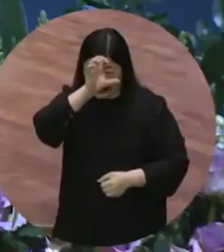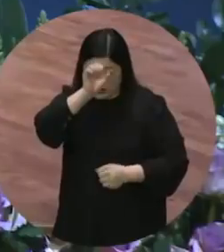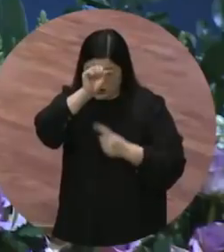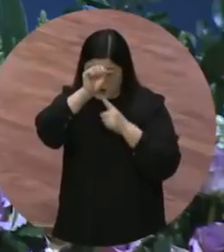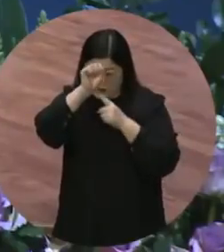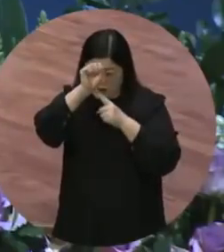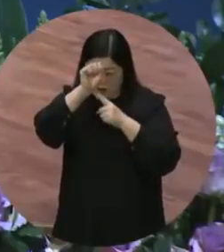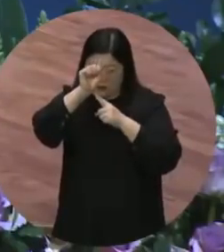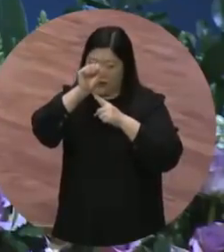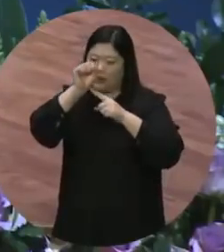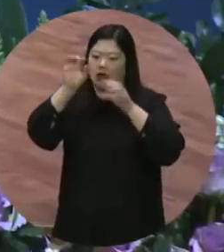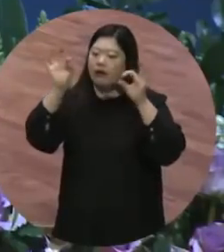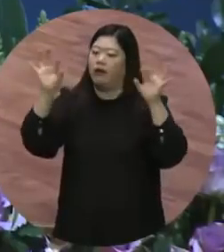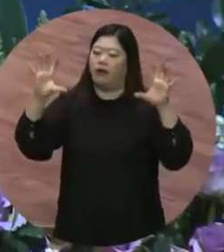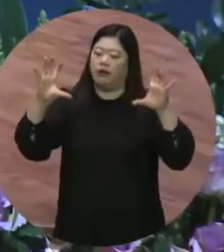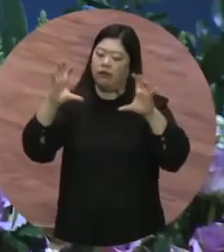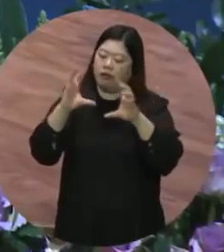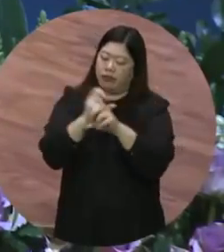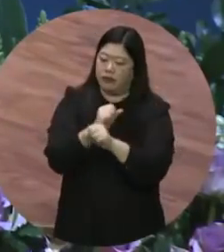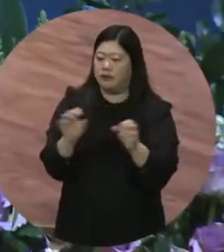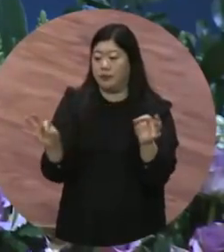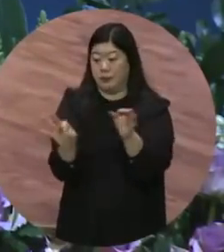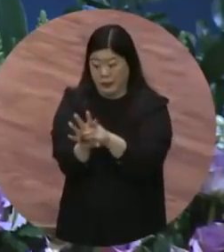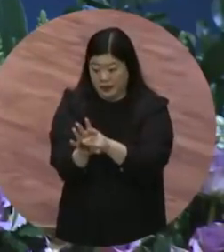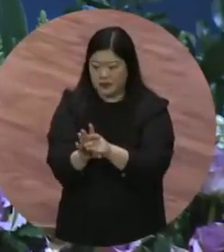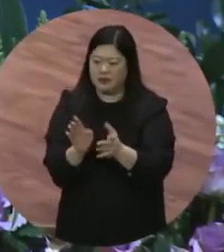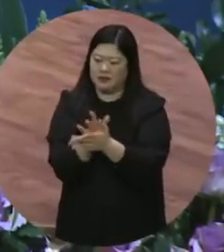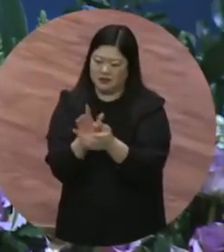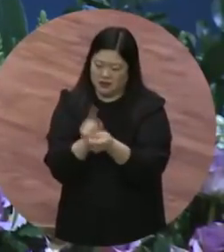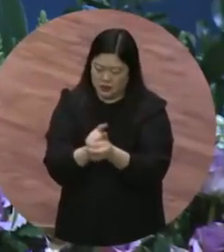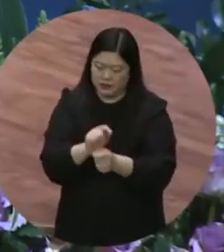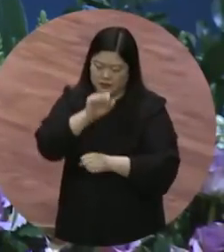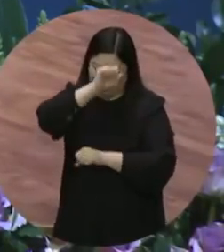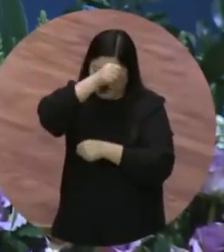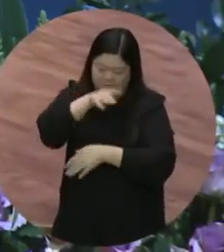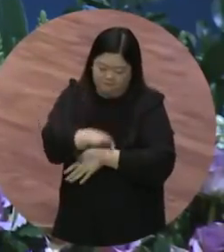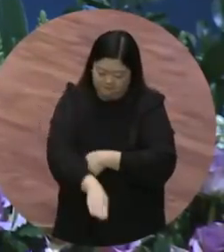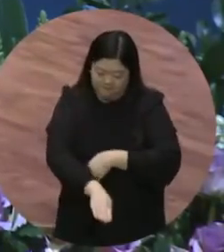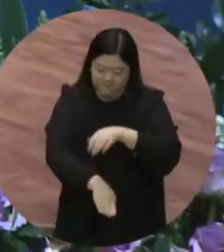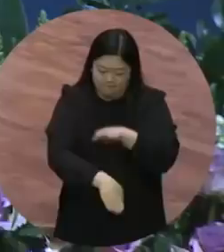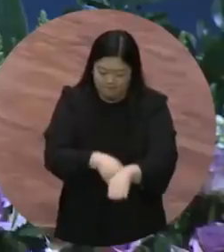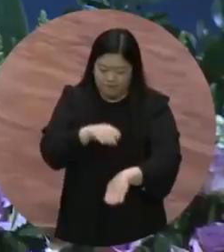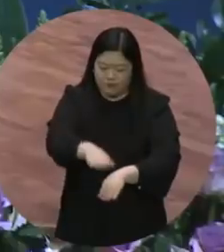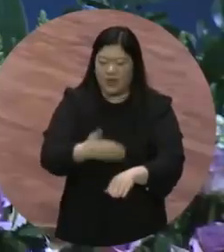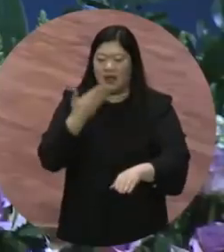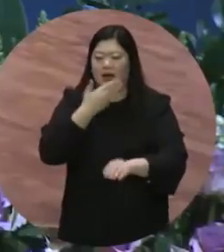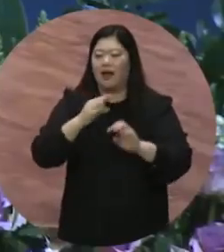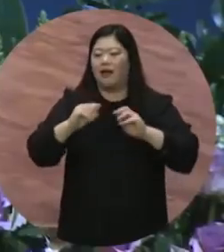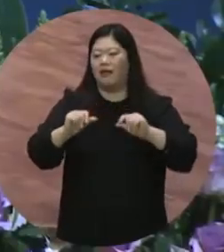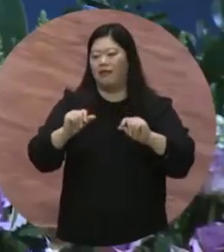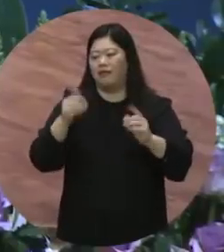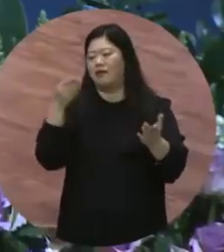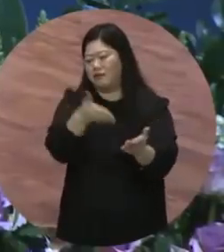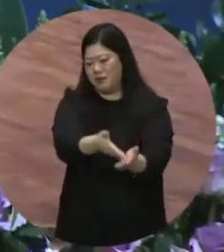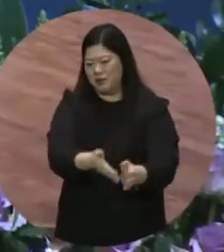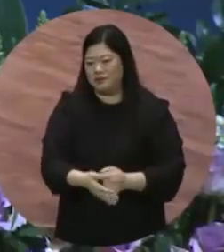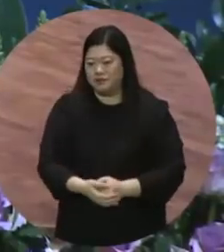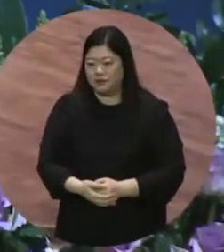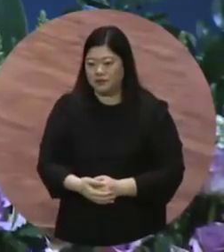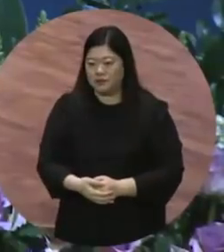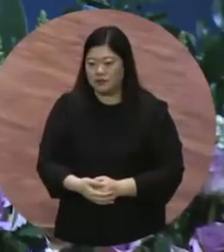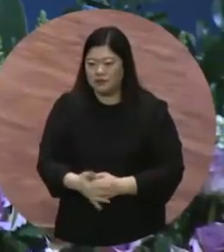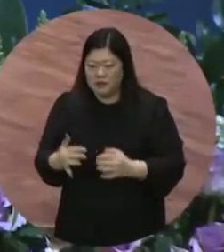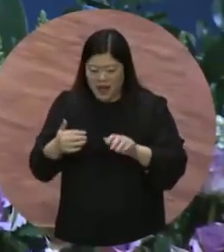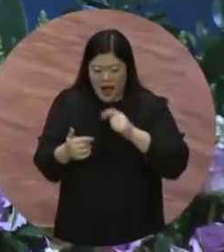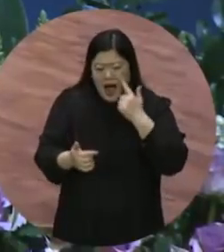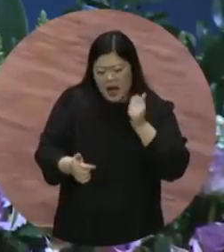움직여서 드디어 걸어서 가나안 땅에 들어갑니다. 그래서 고난이 우리를 움직이게